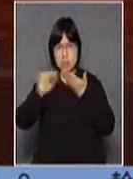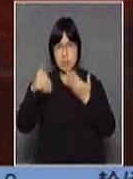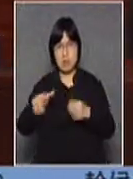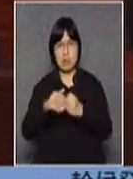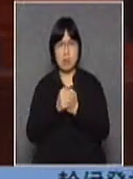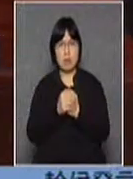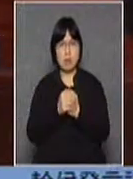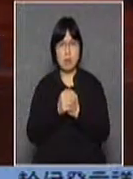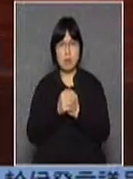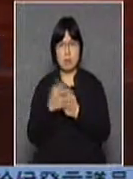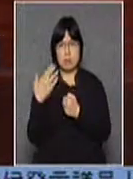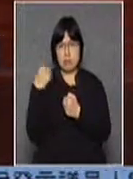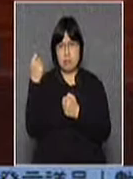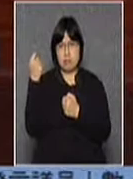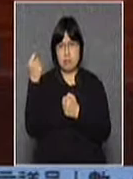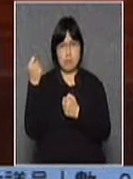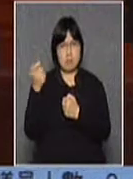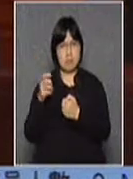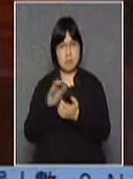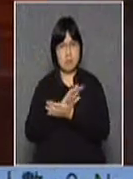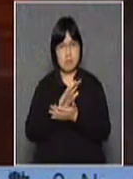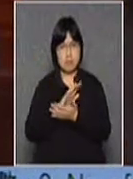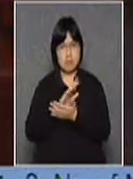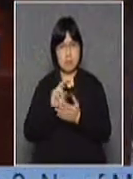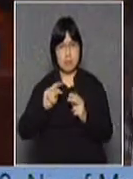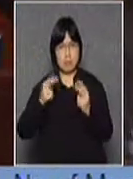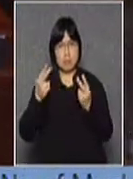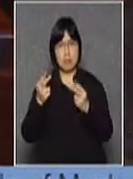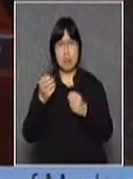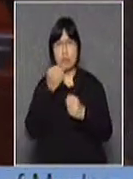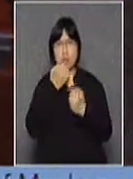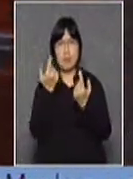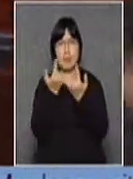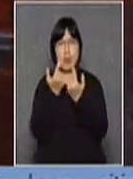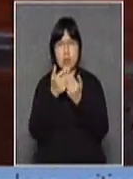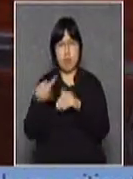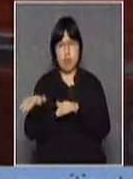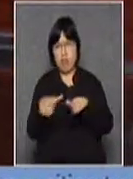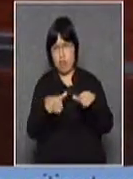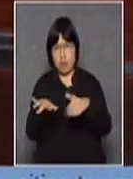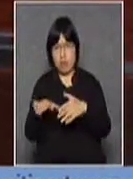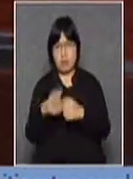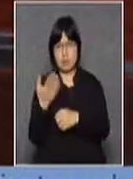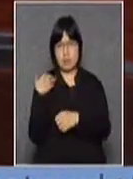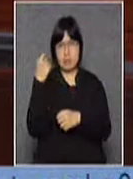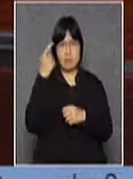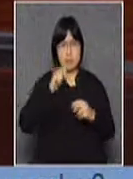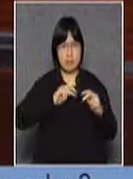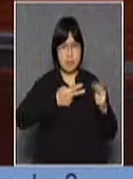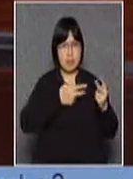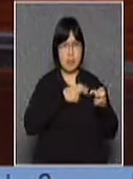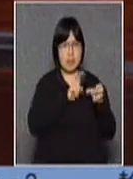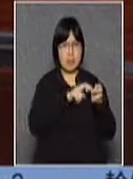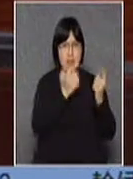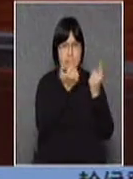嘛？最近呢幾年發展呢一個嘅即係東北嘅海洋區先前點樣係呢一個嘅西北嘅